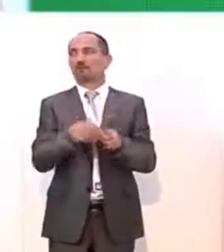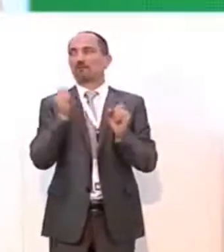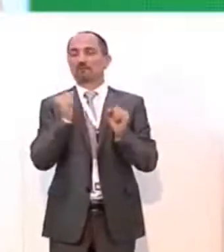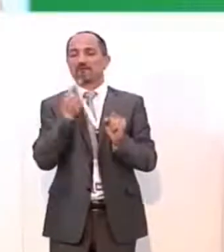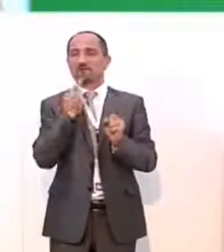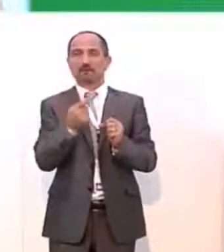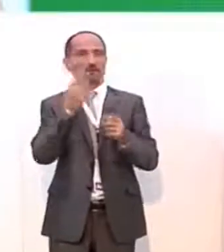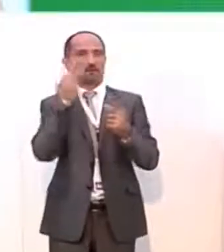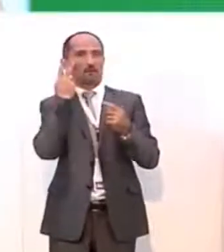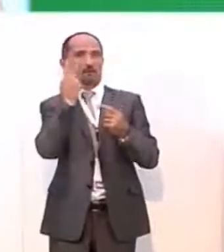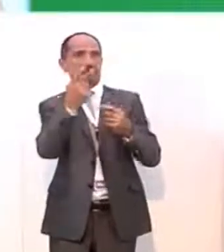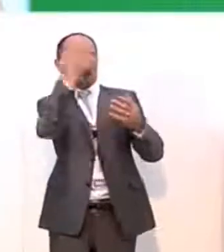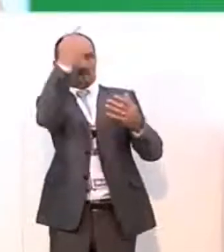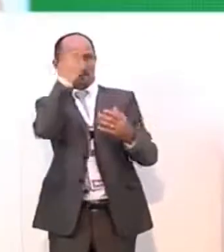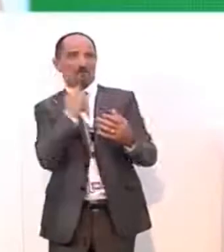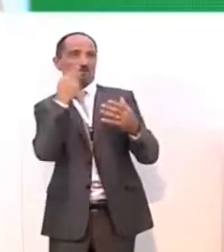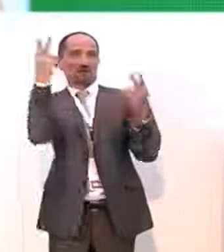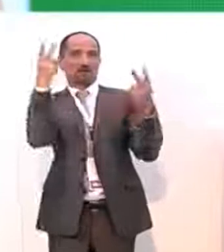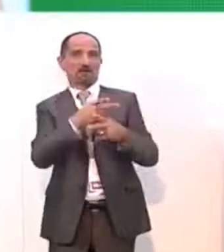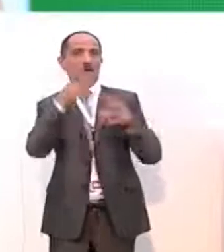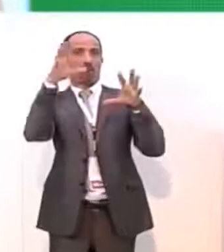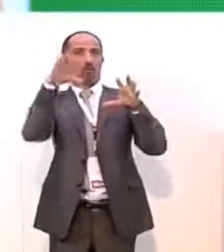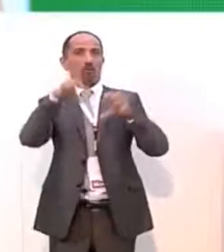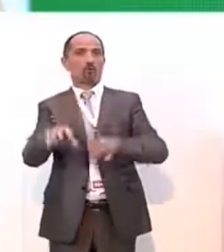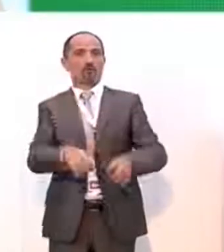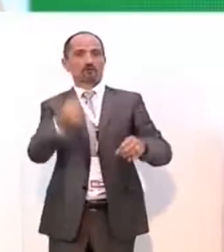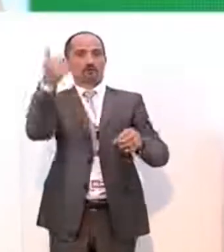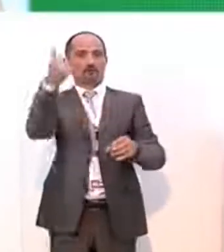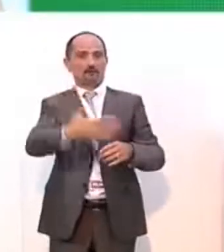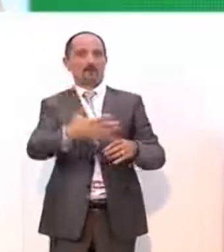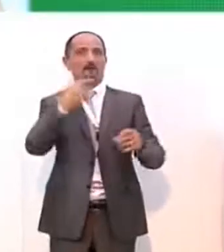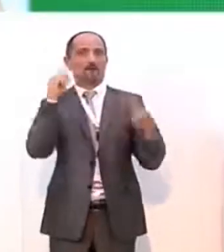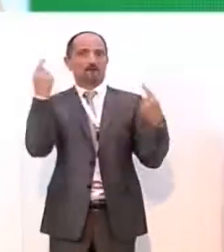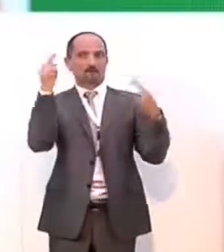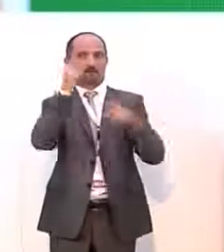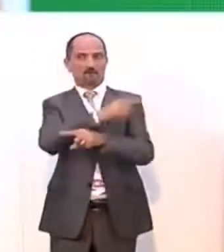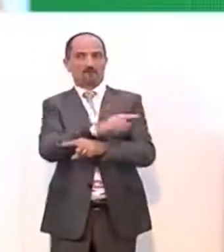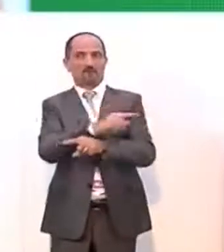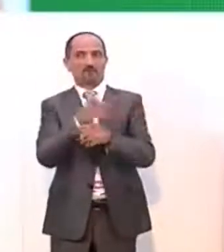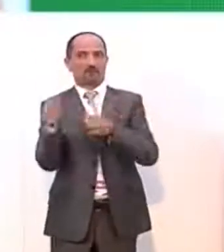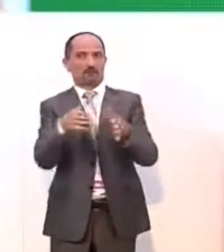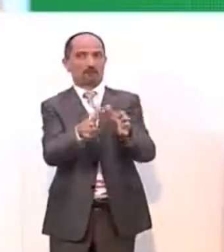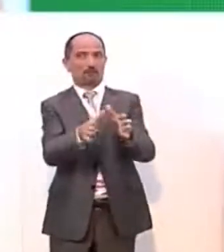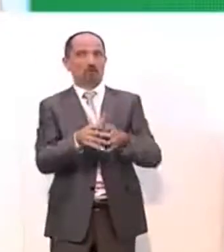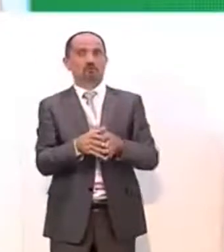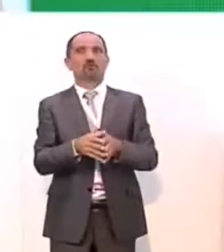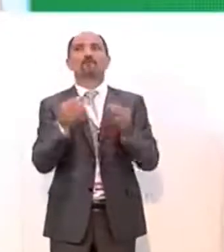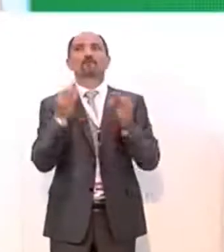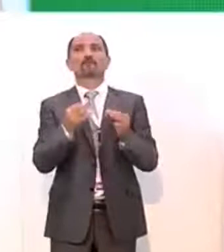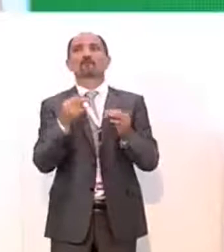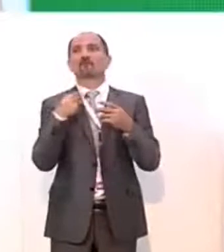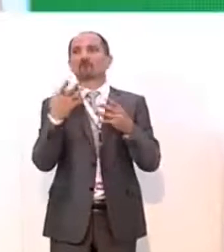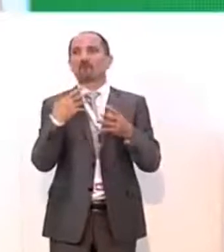guardare in faccia la realtà. L'occupazione femminile è un percorso difficile, ha bisogno di una